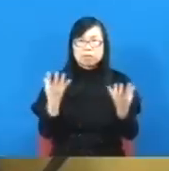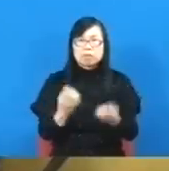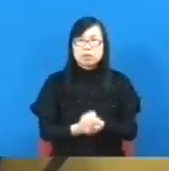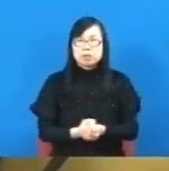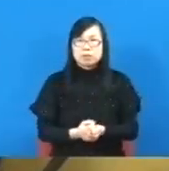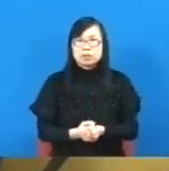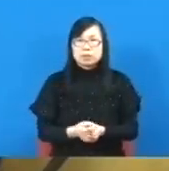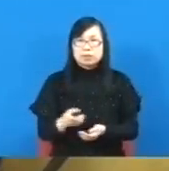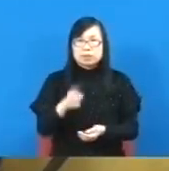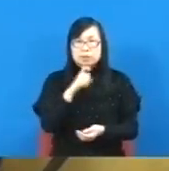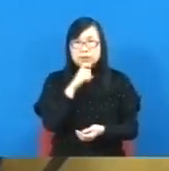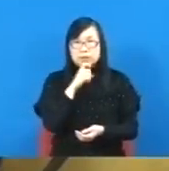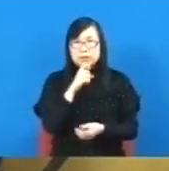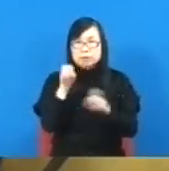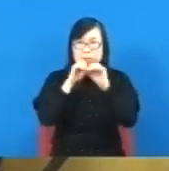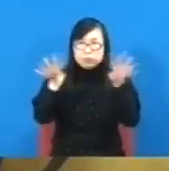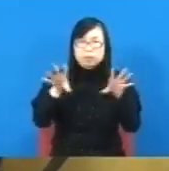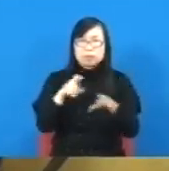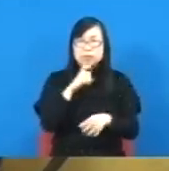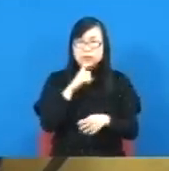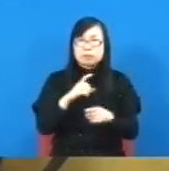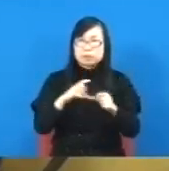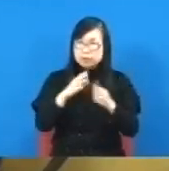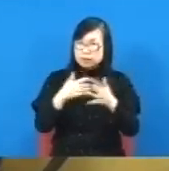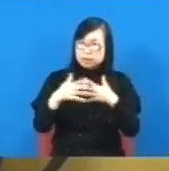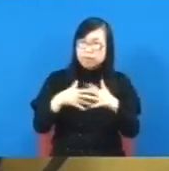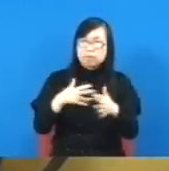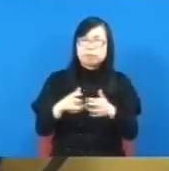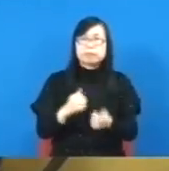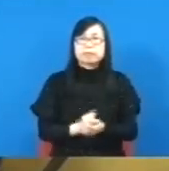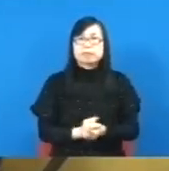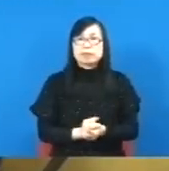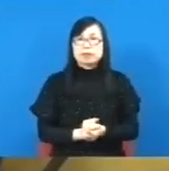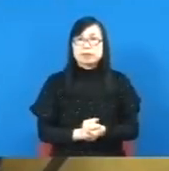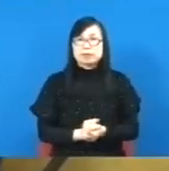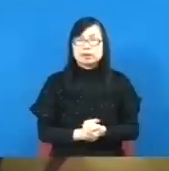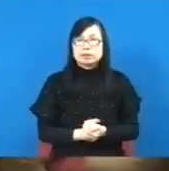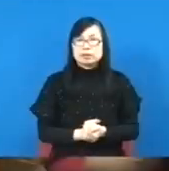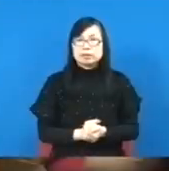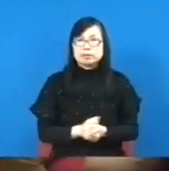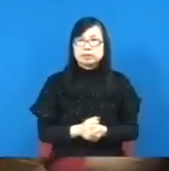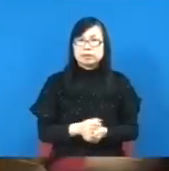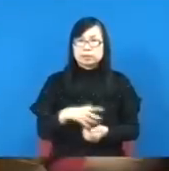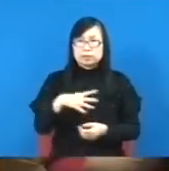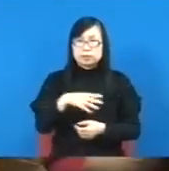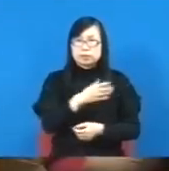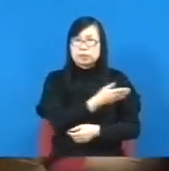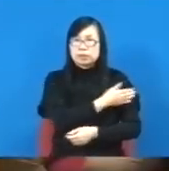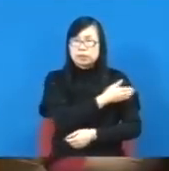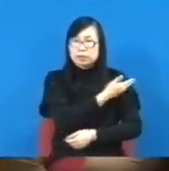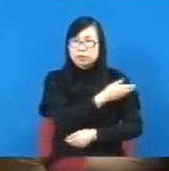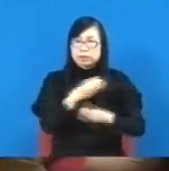揭發嗰條友有事喎。高耀傑教授而家走咗去呢、